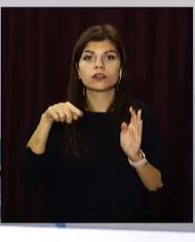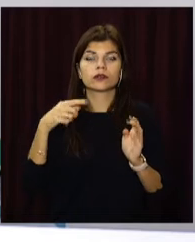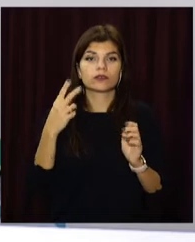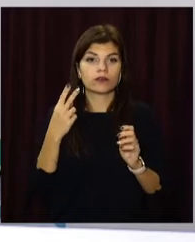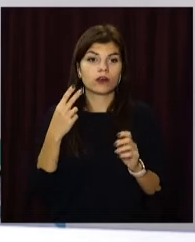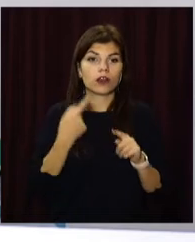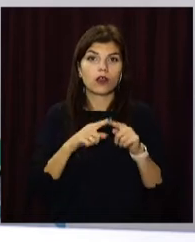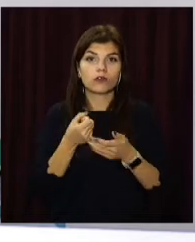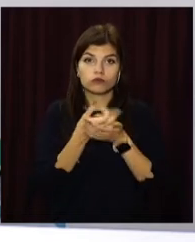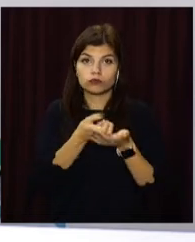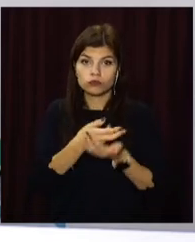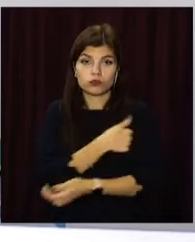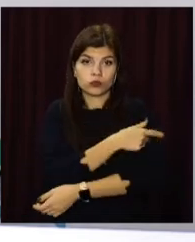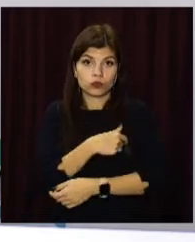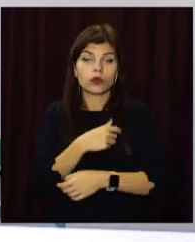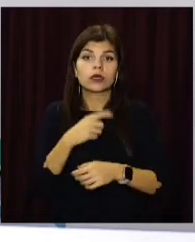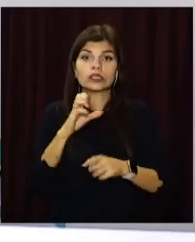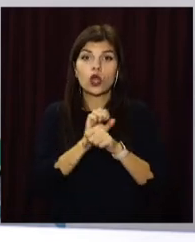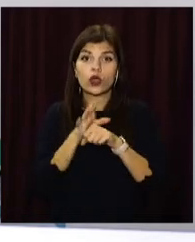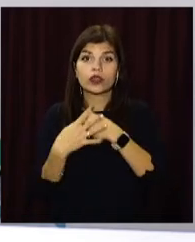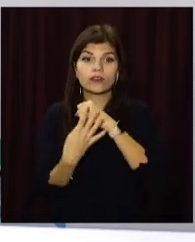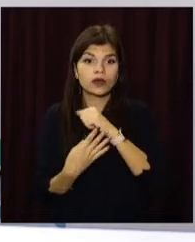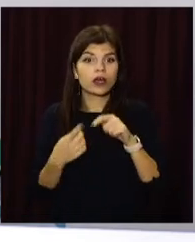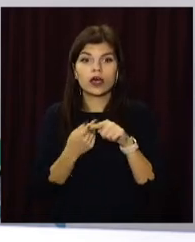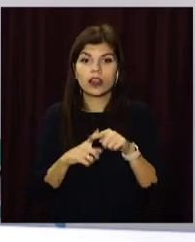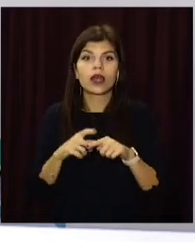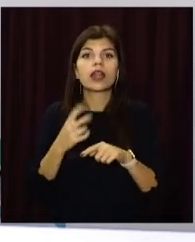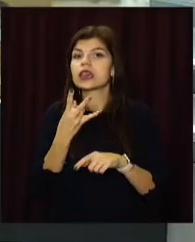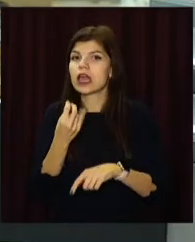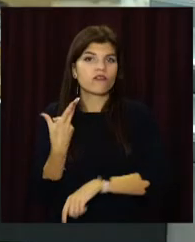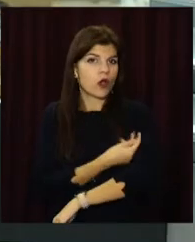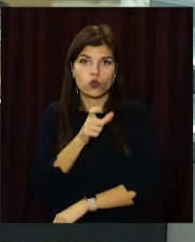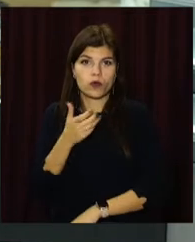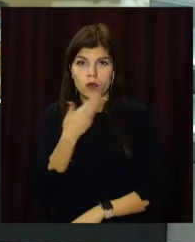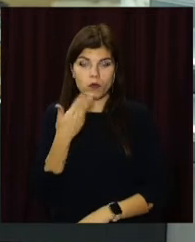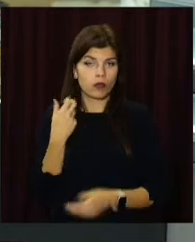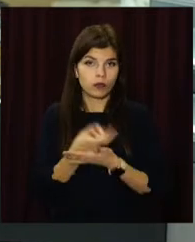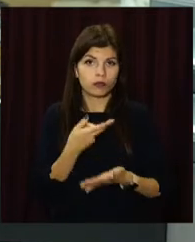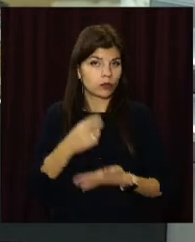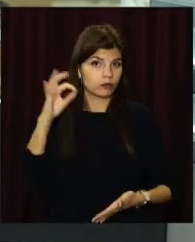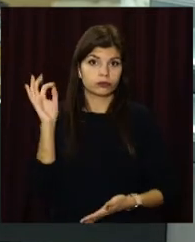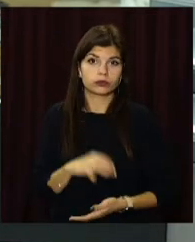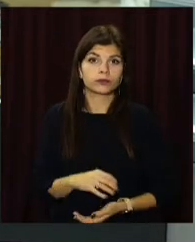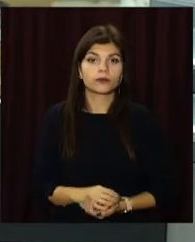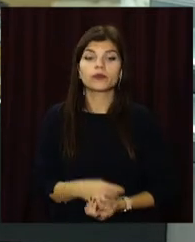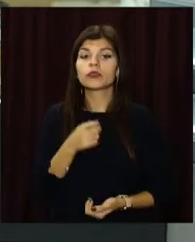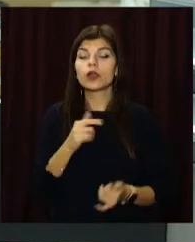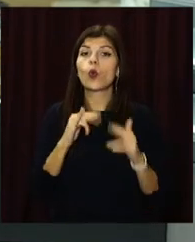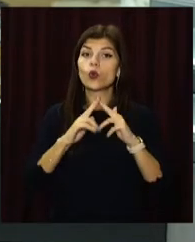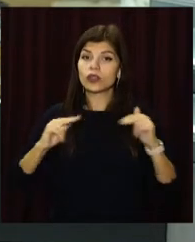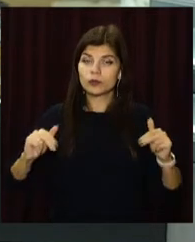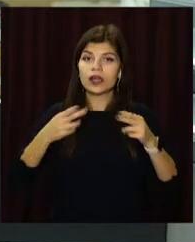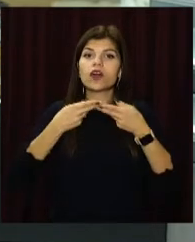94,2% госпіталізованих з COVID-19 – це не вакциновані. На залізничних вокзалах у Дніпрі та